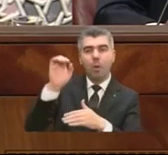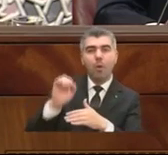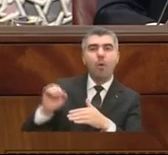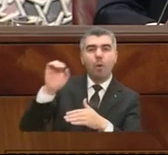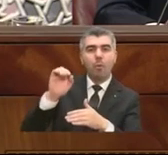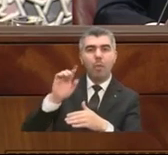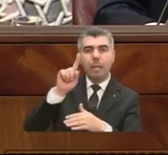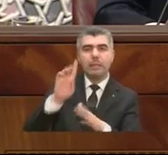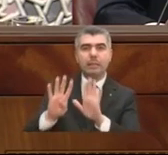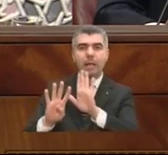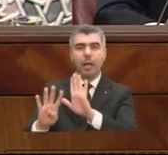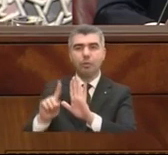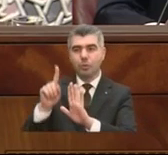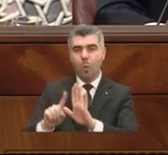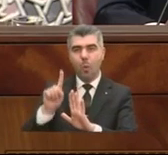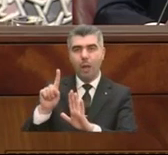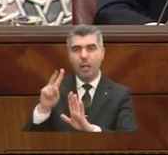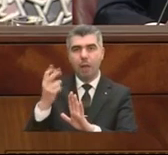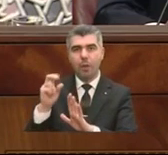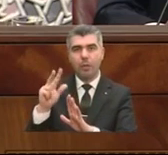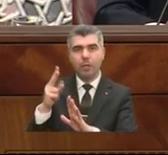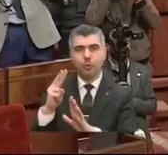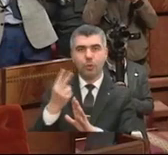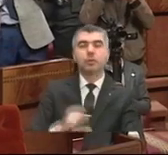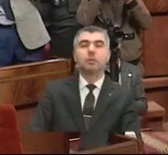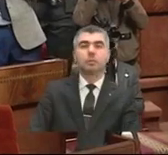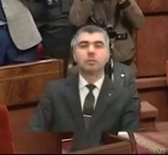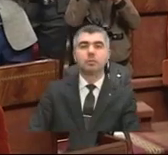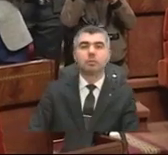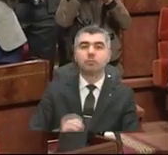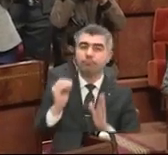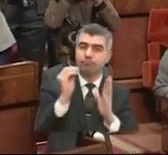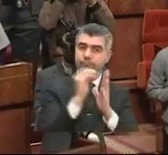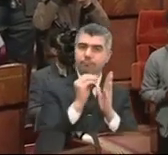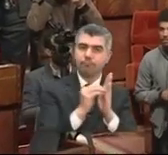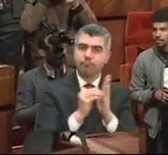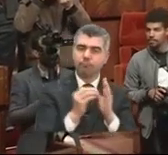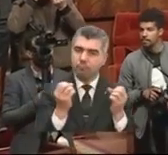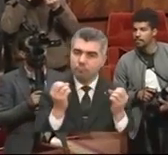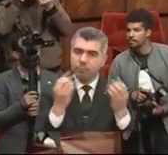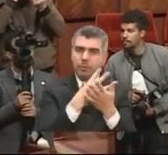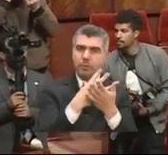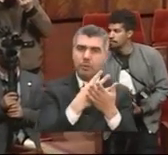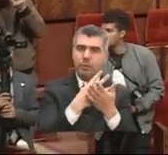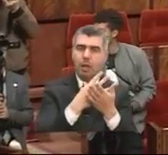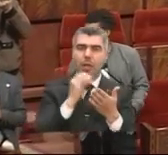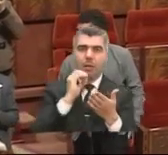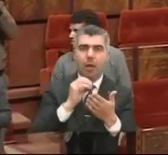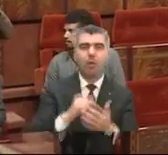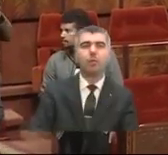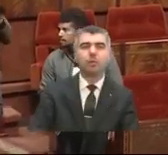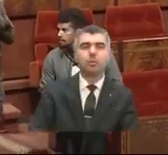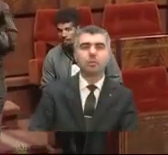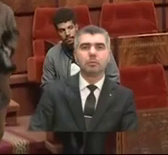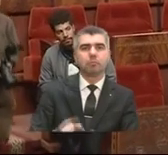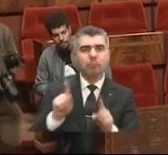بتاريخ 19 يناير 2023، ويسجل باندهاش وامتعاض شديدين